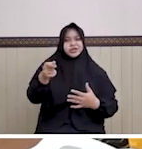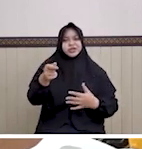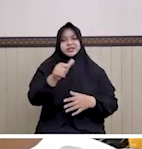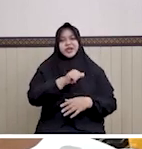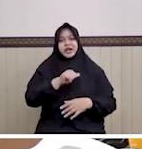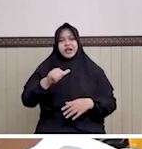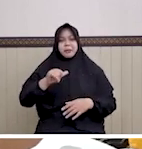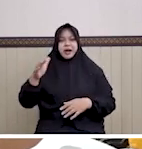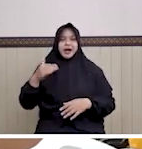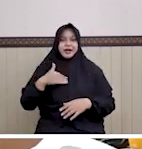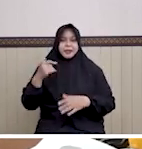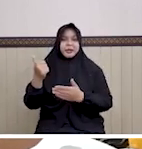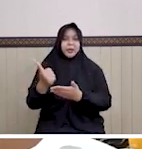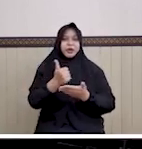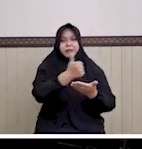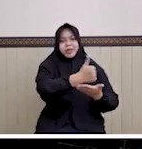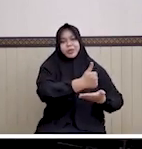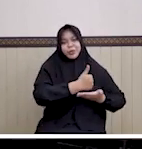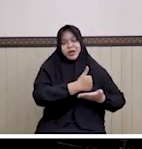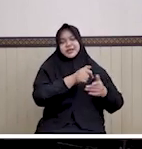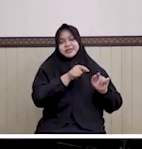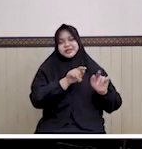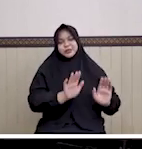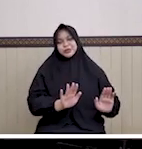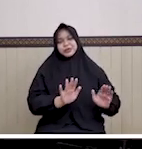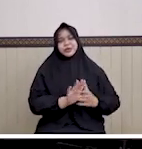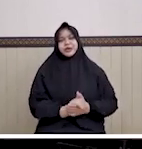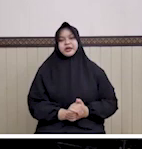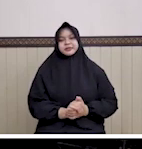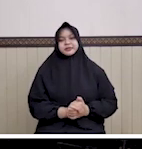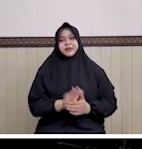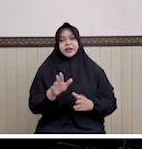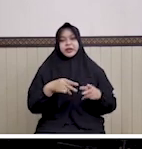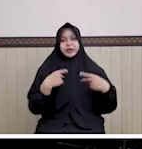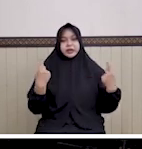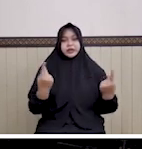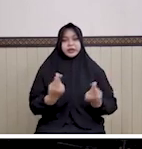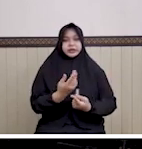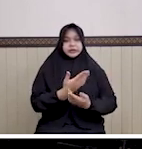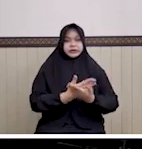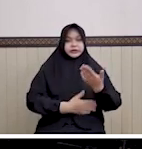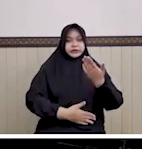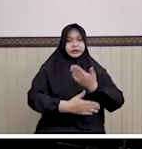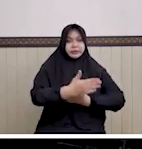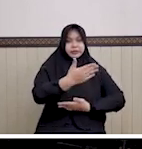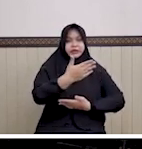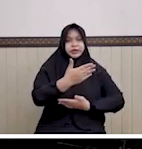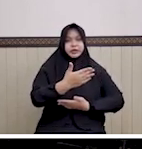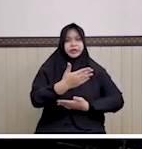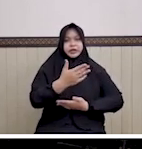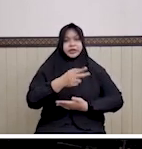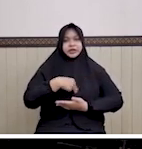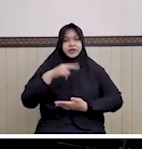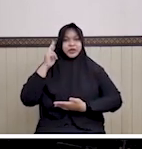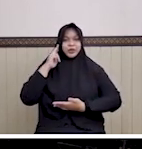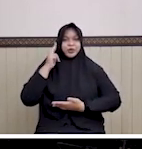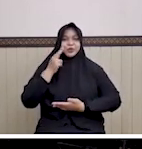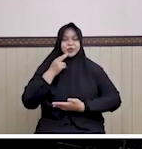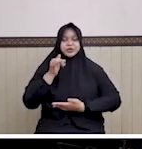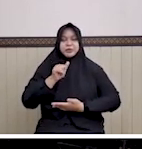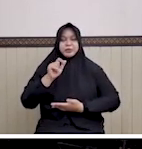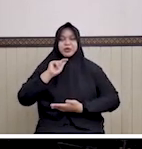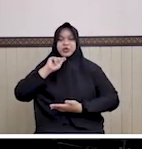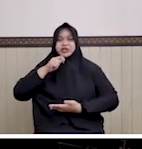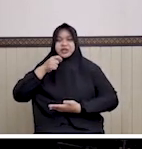ada intervensi intervensi disitu pada saat kita yang disabilitas difabel yang pernah rumah sama tunawicara itu enggak gitu